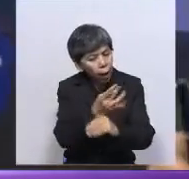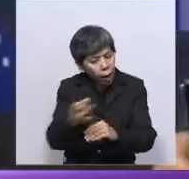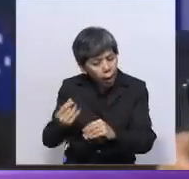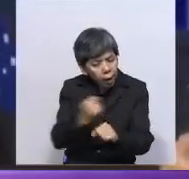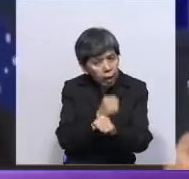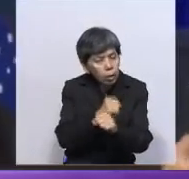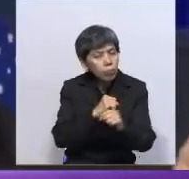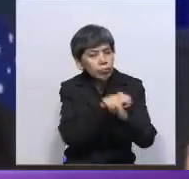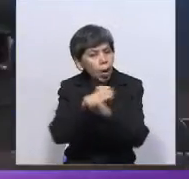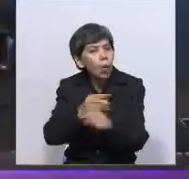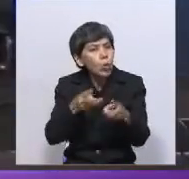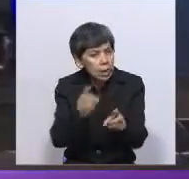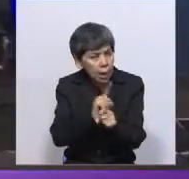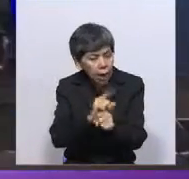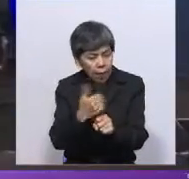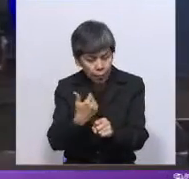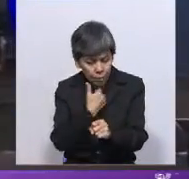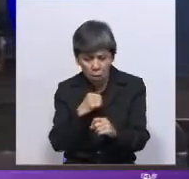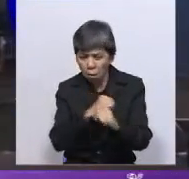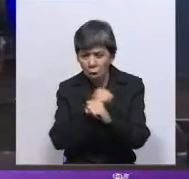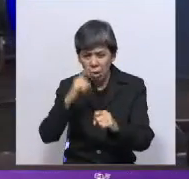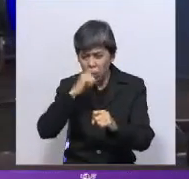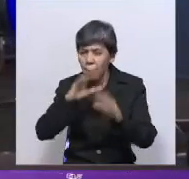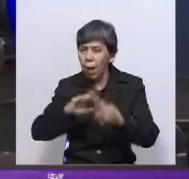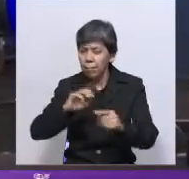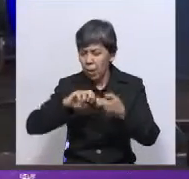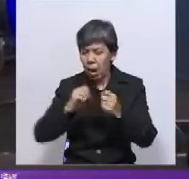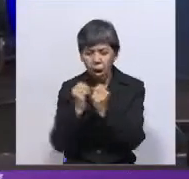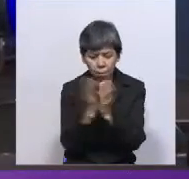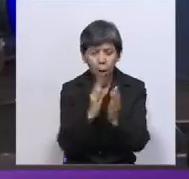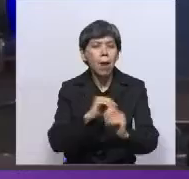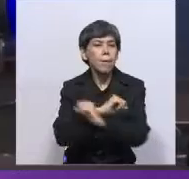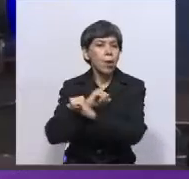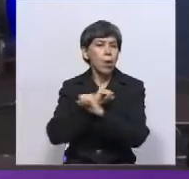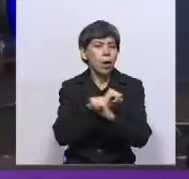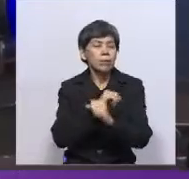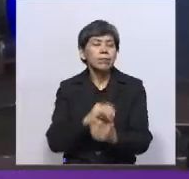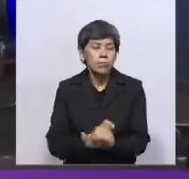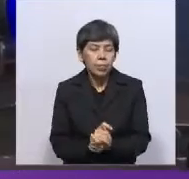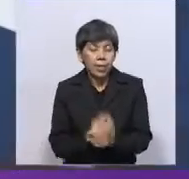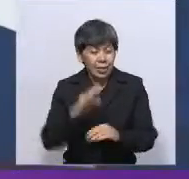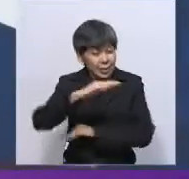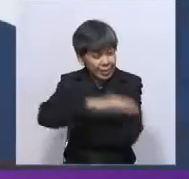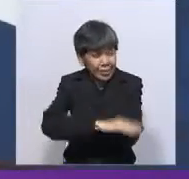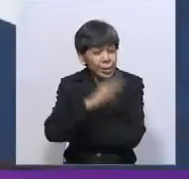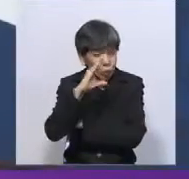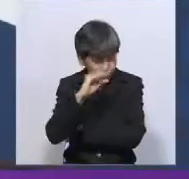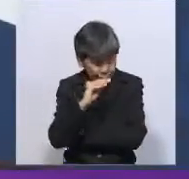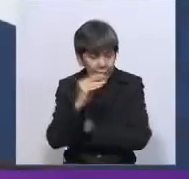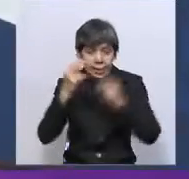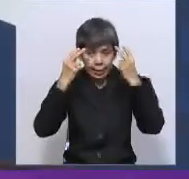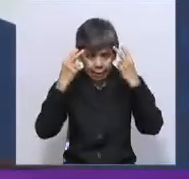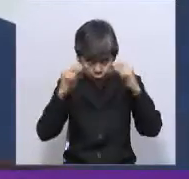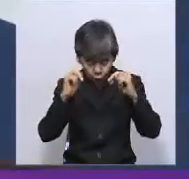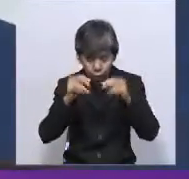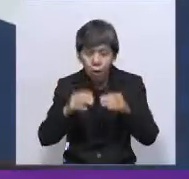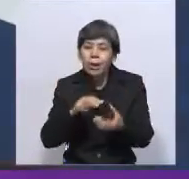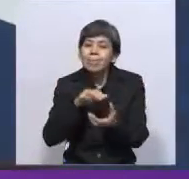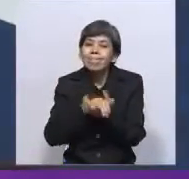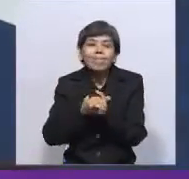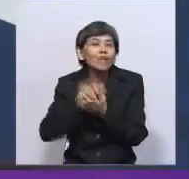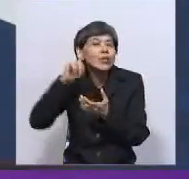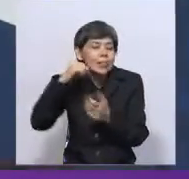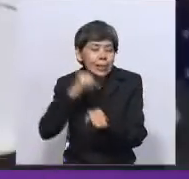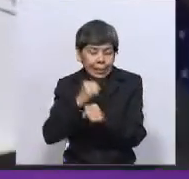าวสารด้านความมั่นคงและการรับมือกับภัยรูปแบบต่างๆและในช่วงค่ำวันเดียวกันนี้นายกรัฐมนตรีพร้อมด้วยภริย